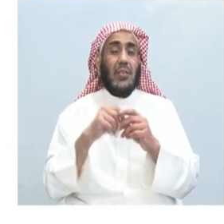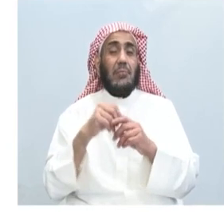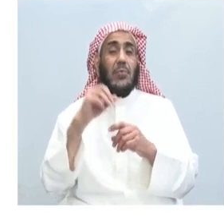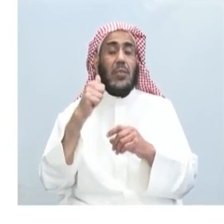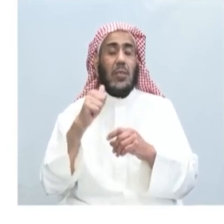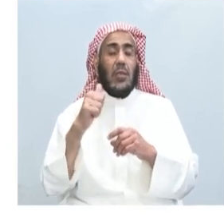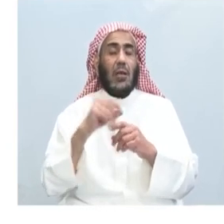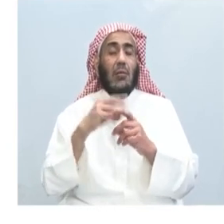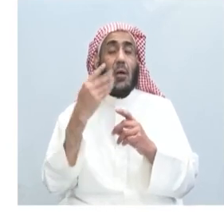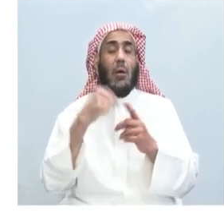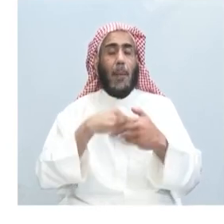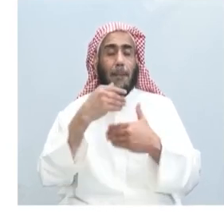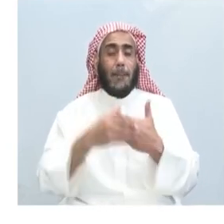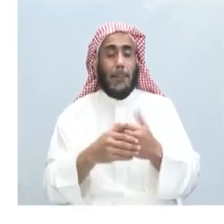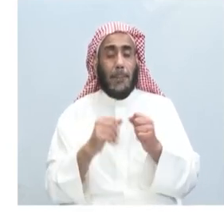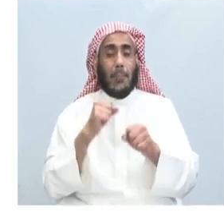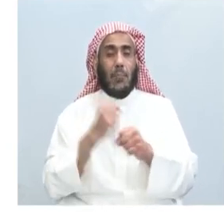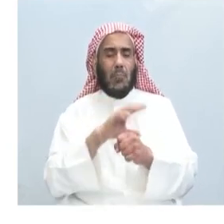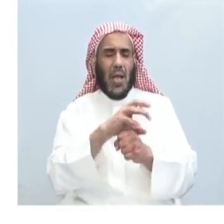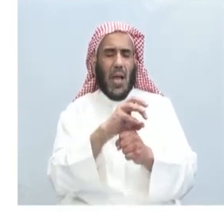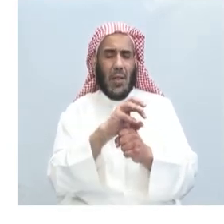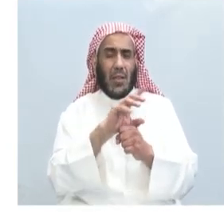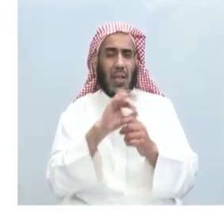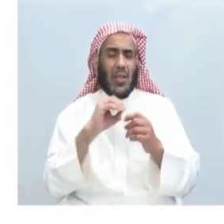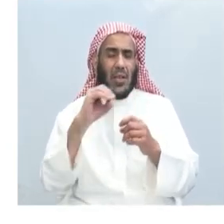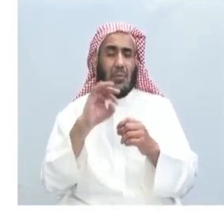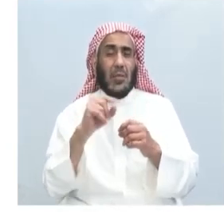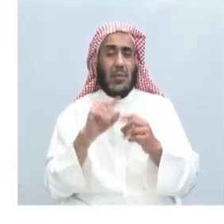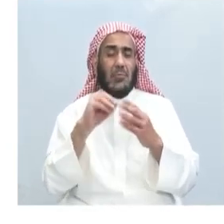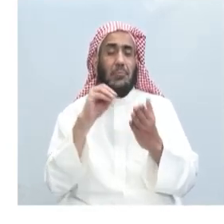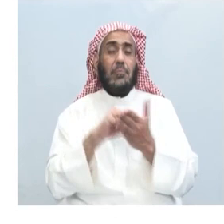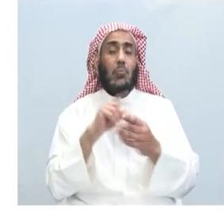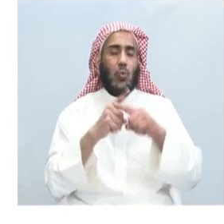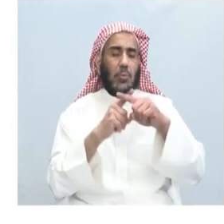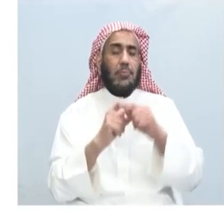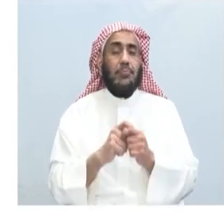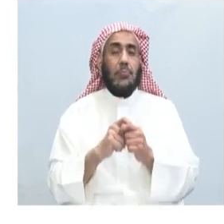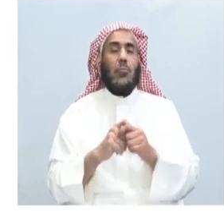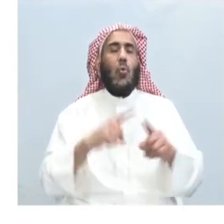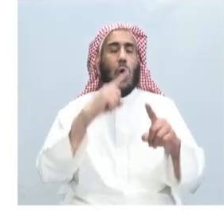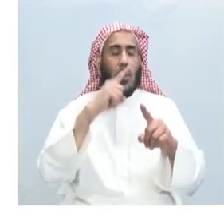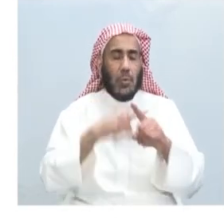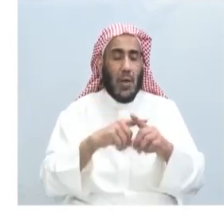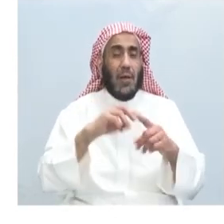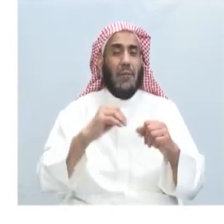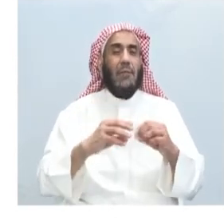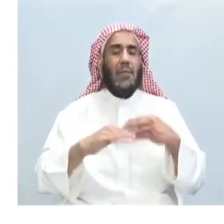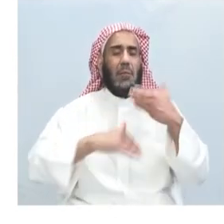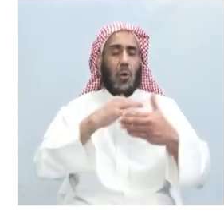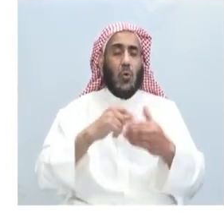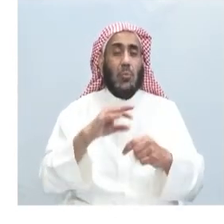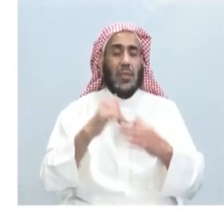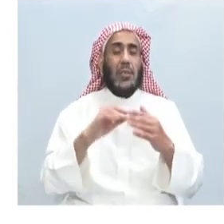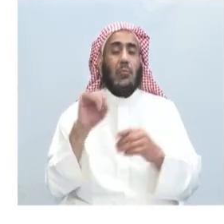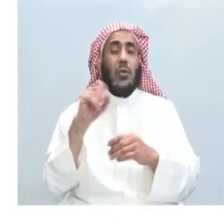32.4 بعد ذلك ستقوم باخذ الجرامات الموجوده لدي هنا واضربها في مقلوب كسر الكتله